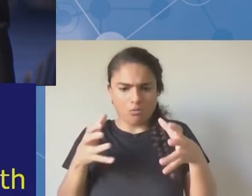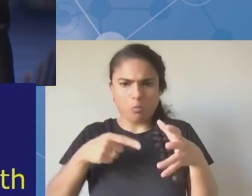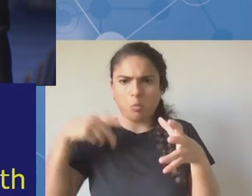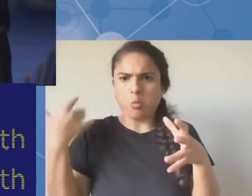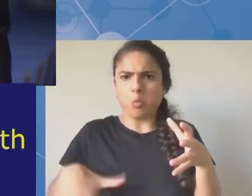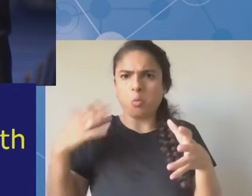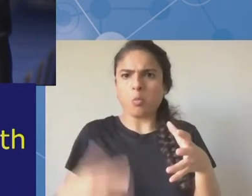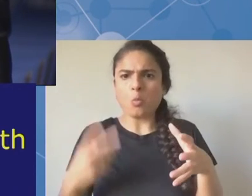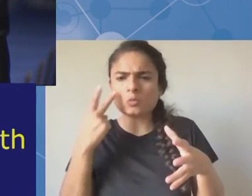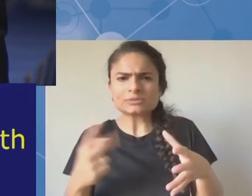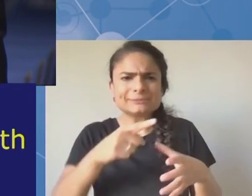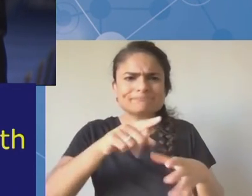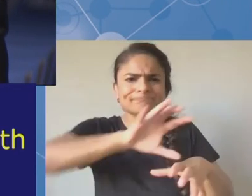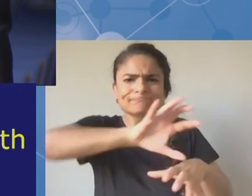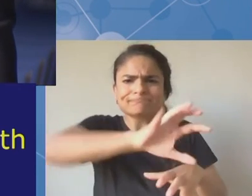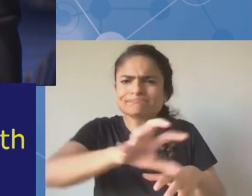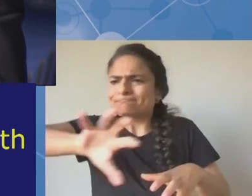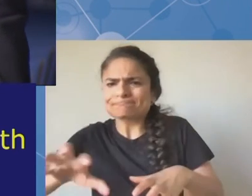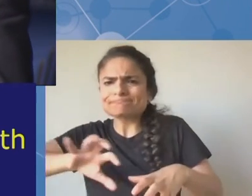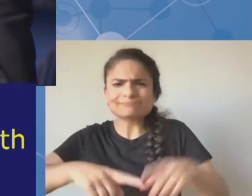Мы заметили, как